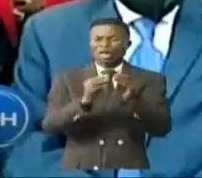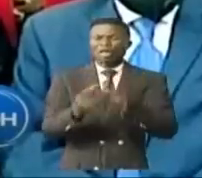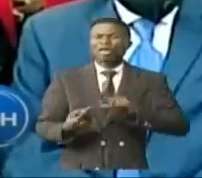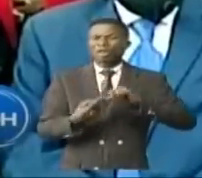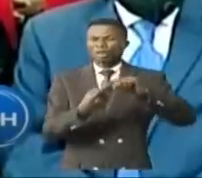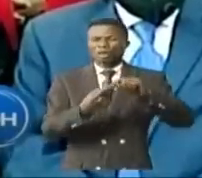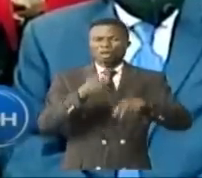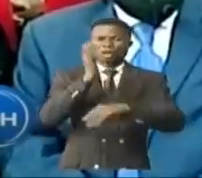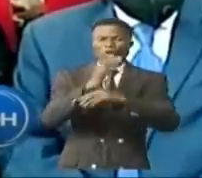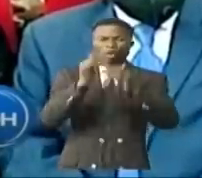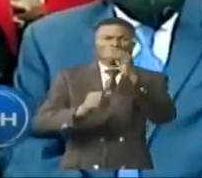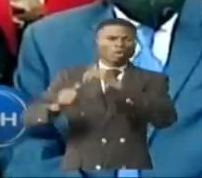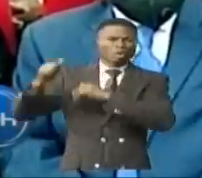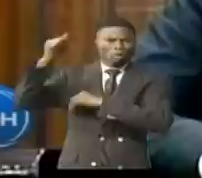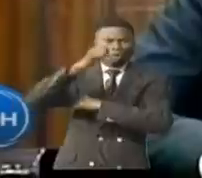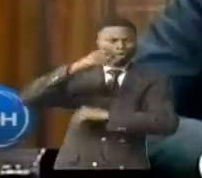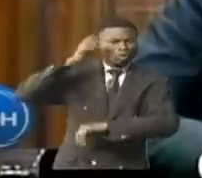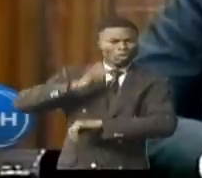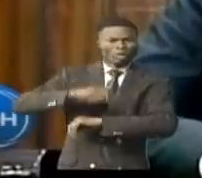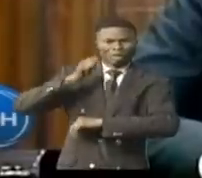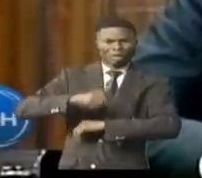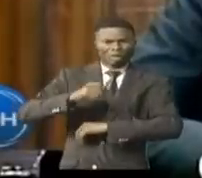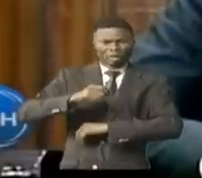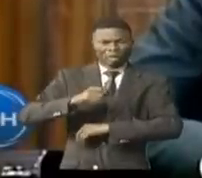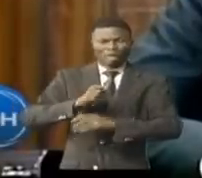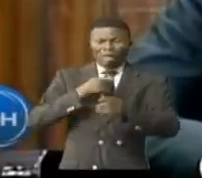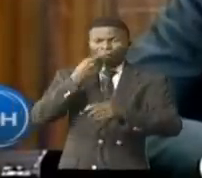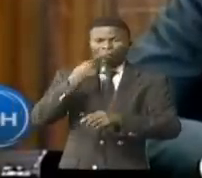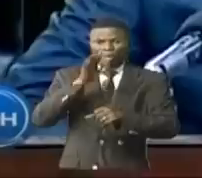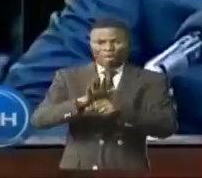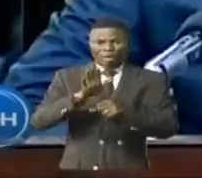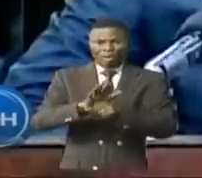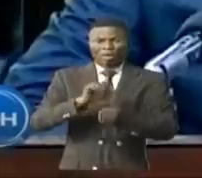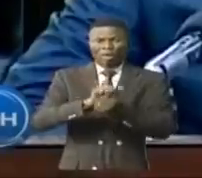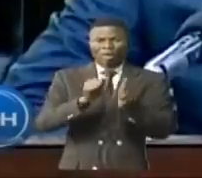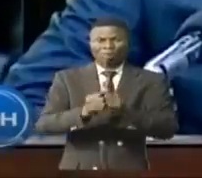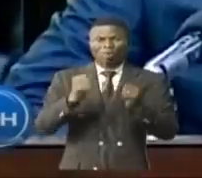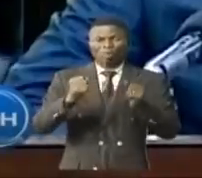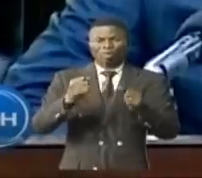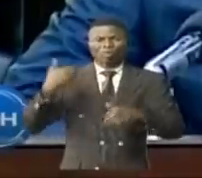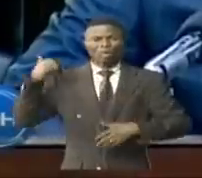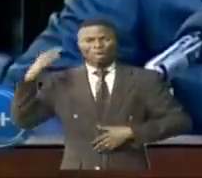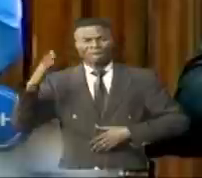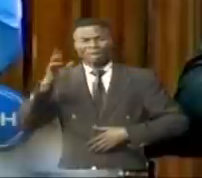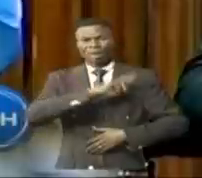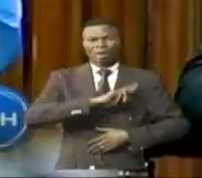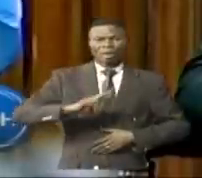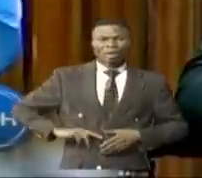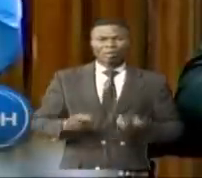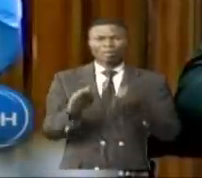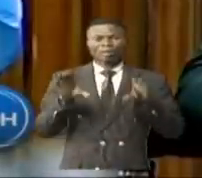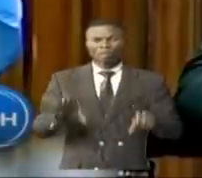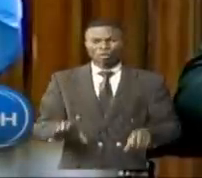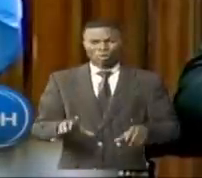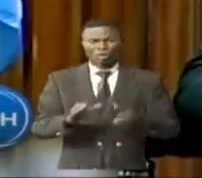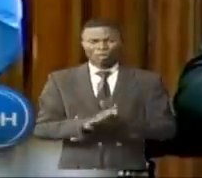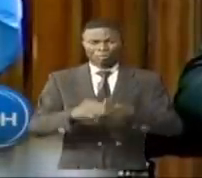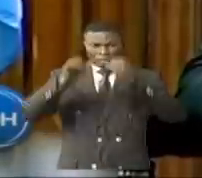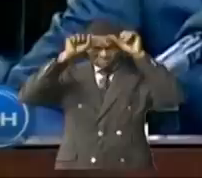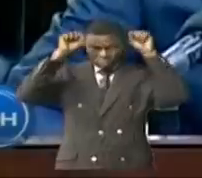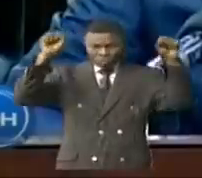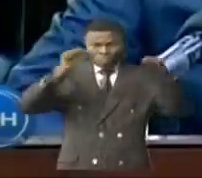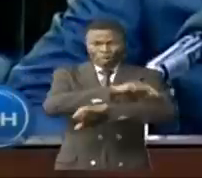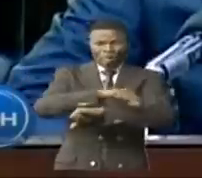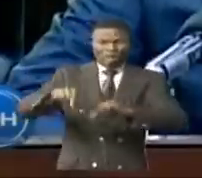Conseil supérieur de la magistrature va tabler sur les devenirs du pouvoir judiciaire en République démocratique du Congo. Le président de la